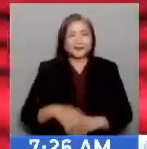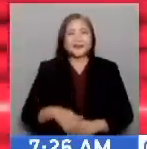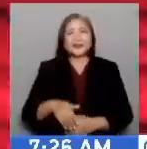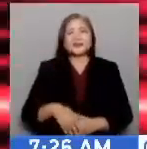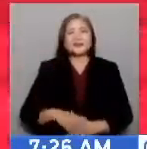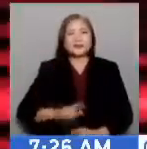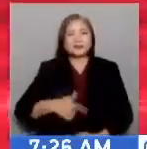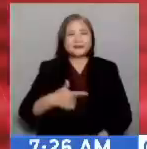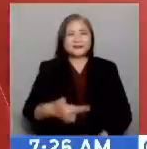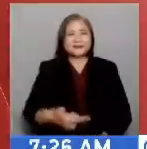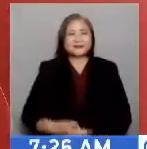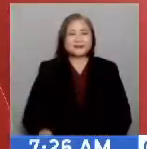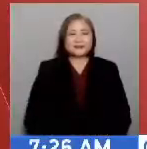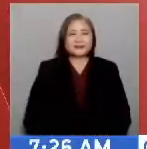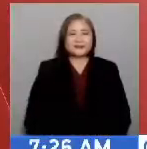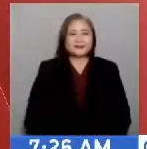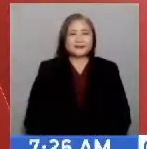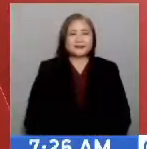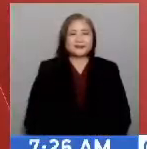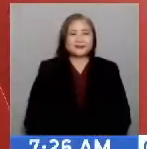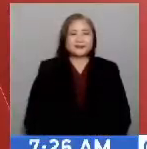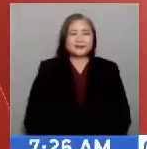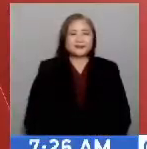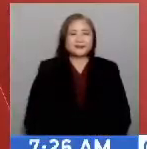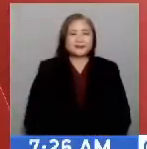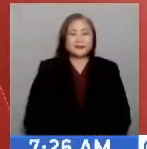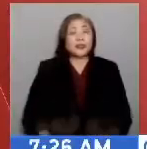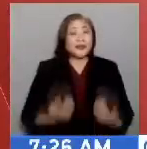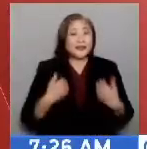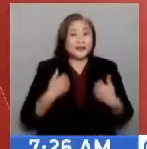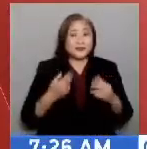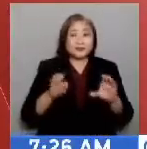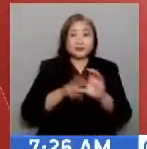Alegre. Bam, may mga first pasahero na ba tayo ngayon?